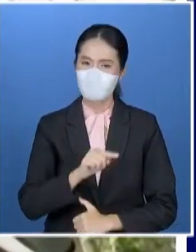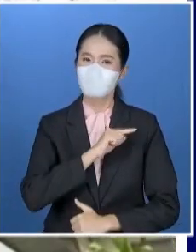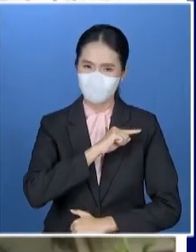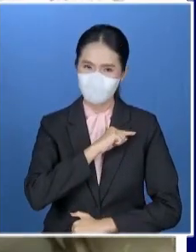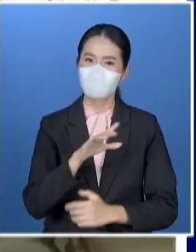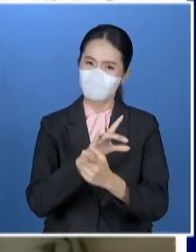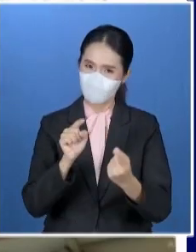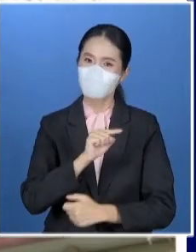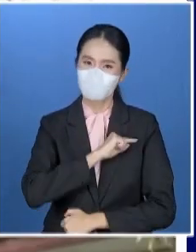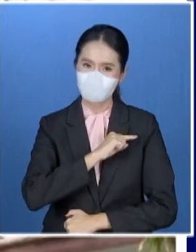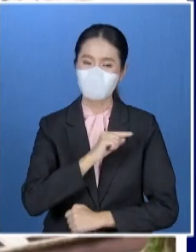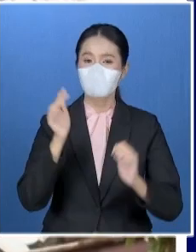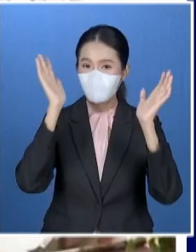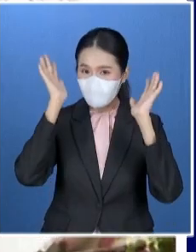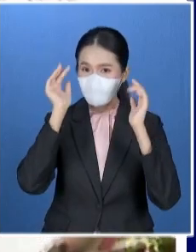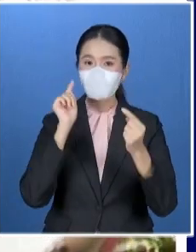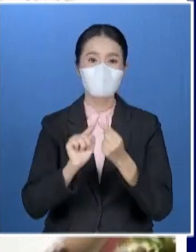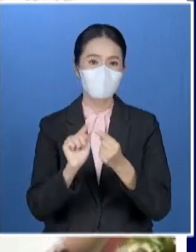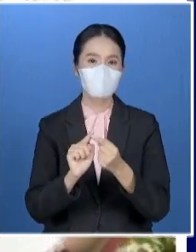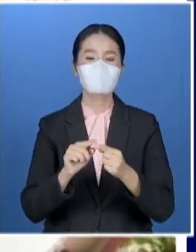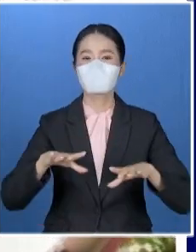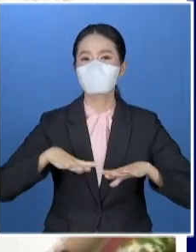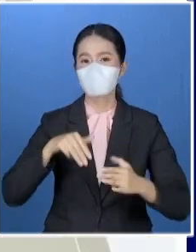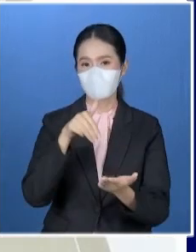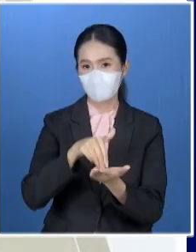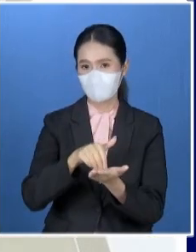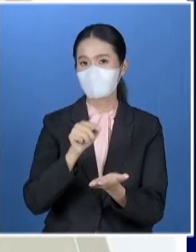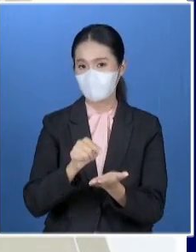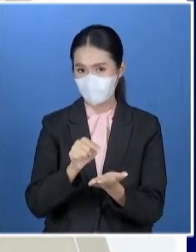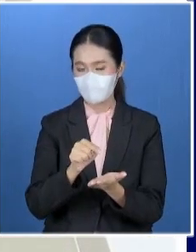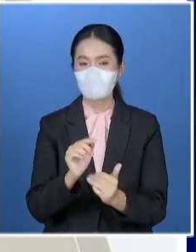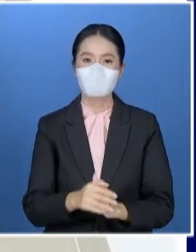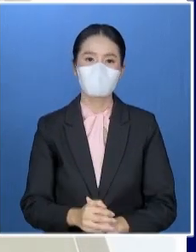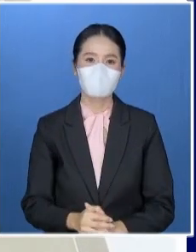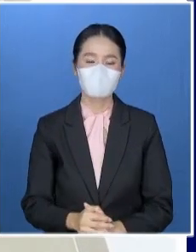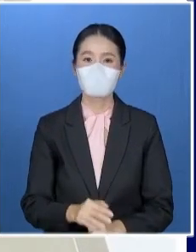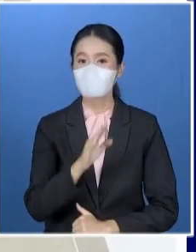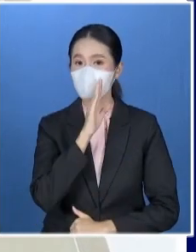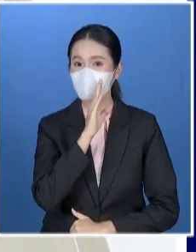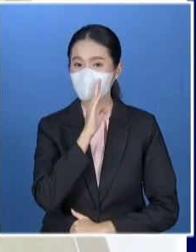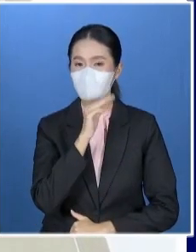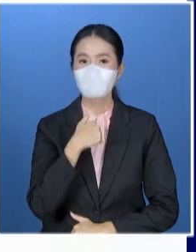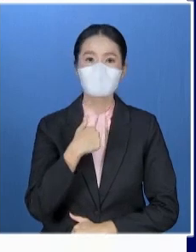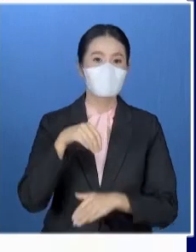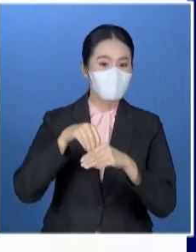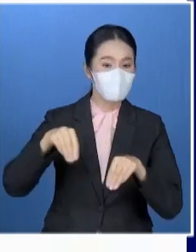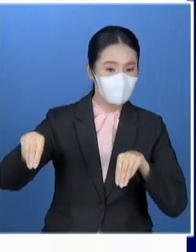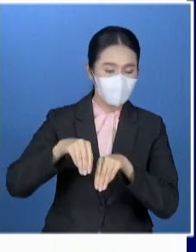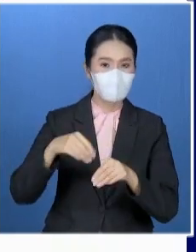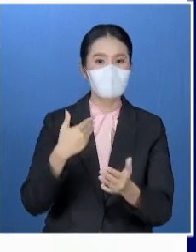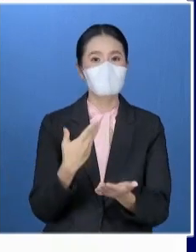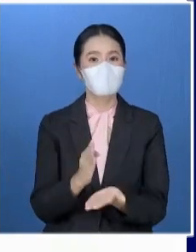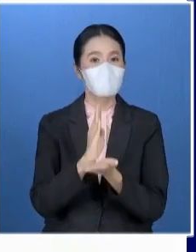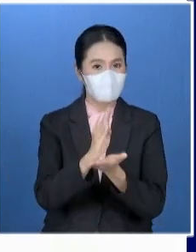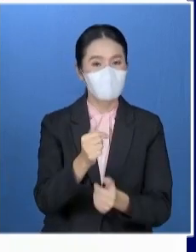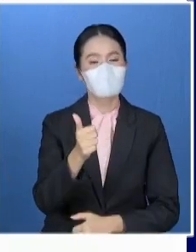ต่อสังคมด้วย แล้วก็ประชาสัมพันธ์โดยเฉพาะในที่ศูนย์พักคอยแห่งนี้ที่วัดสะพานนะฮะถ้าท่านผู้ชมอยู่บริเวณนี้อยากจะมาบริจา